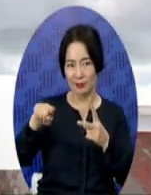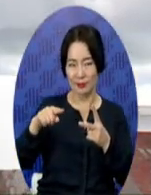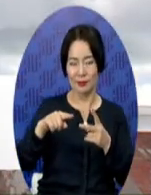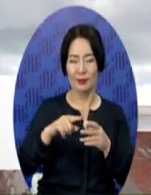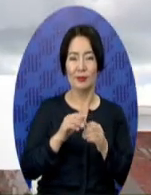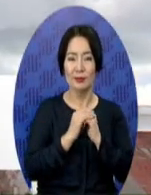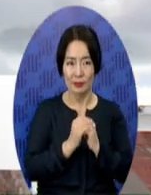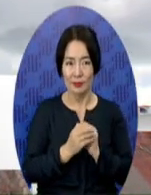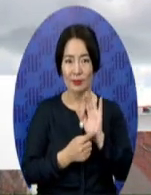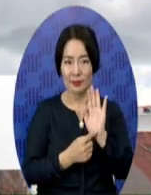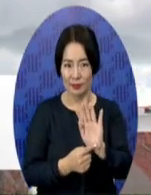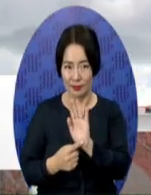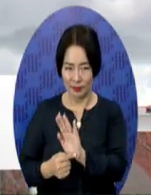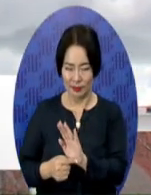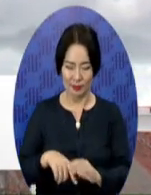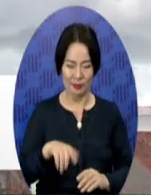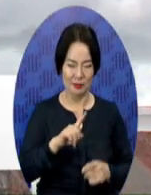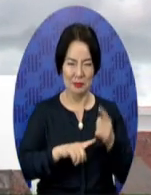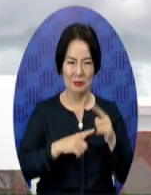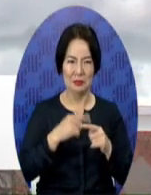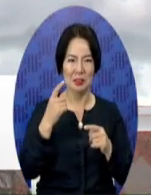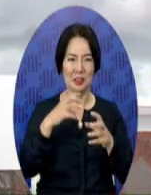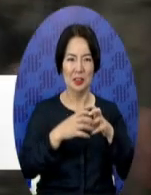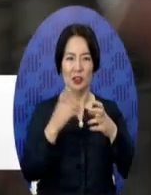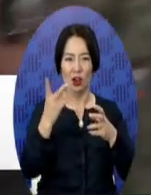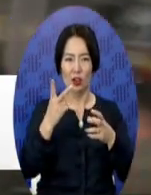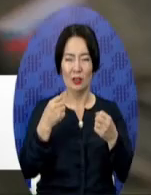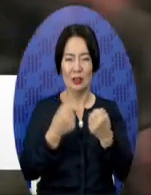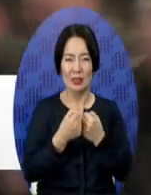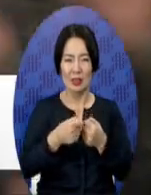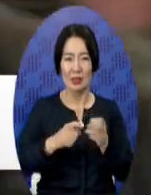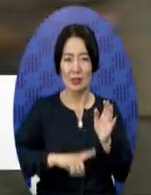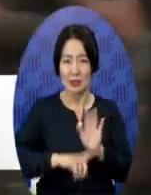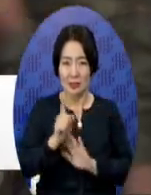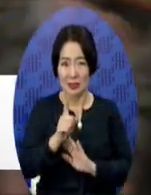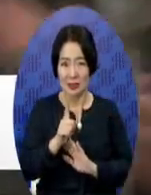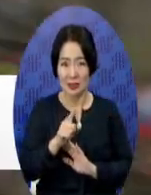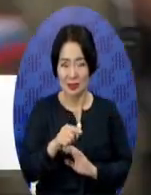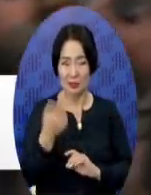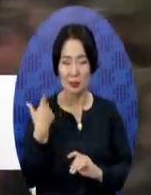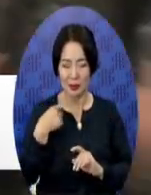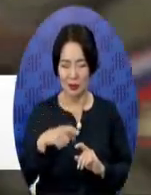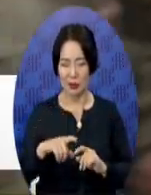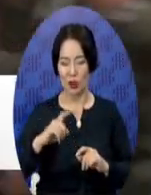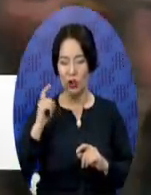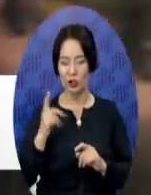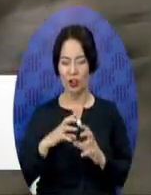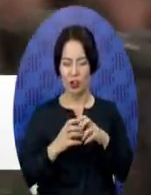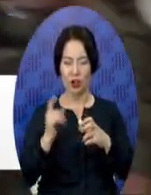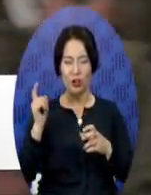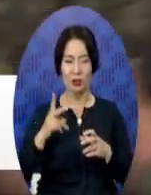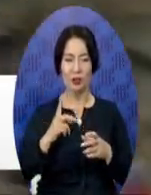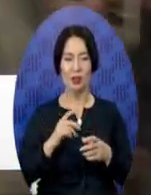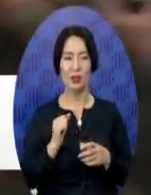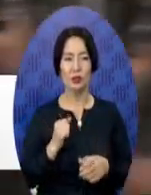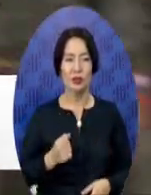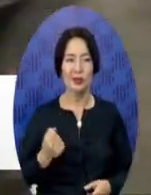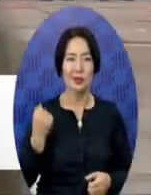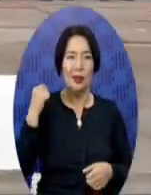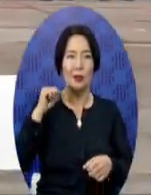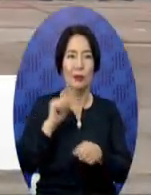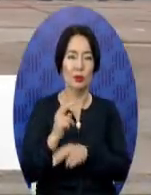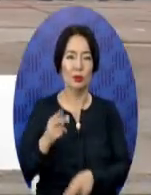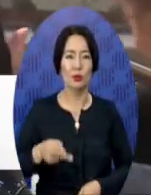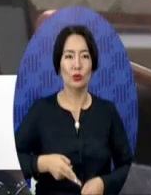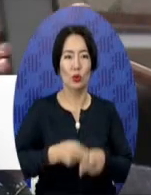байлдаанаа дэлхийн 2 дугаар дайны эхлэл байлаа. Мөн дэлхийн 2 дугаар дайнд ялалт авчиргаад чухал хувь нэмэр оруулсан гэж үздэг. За